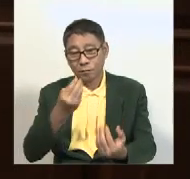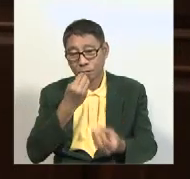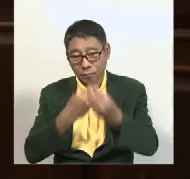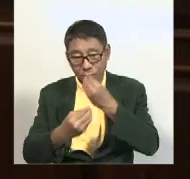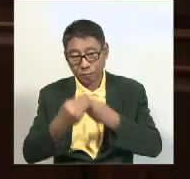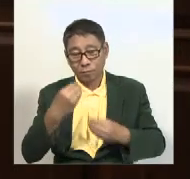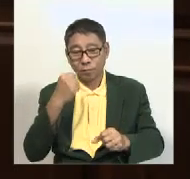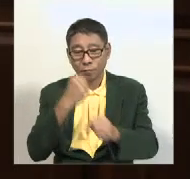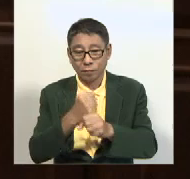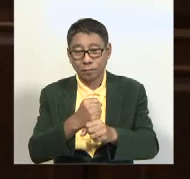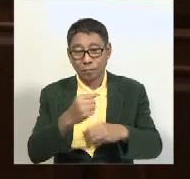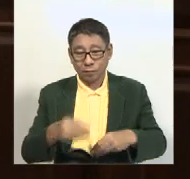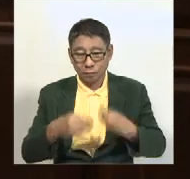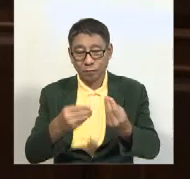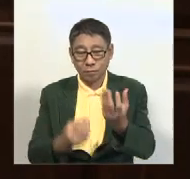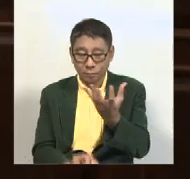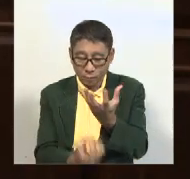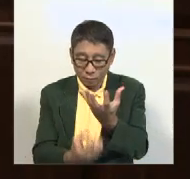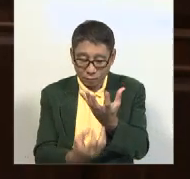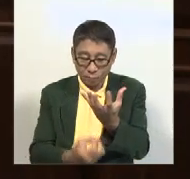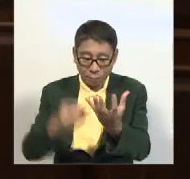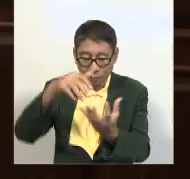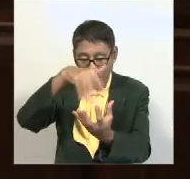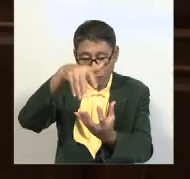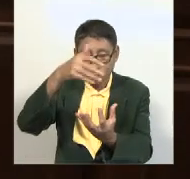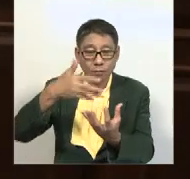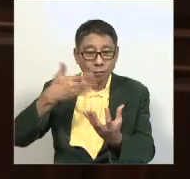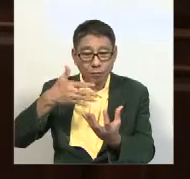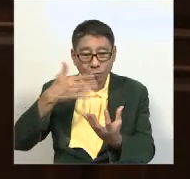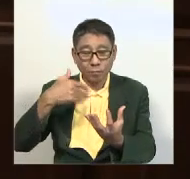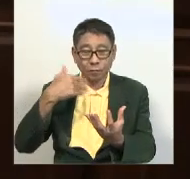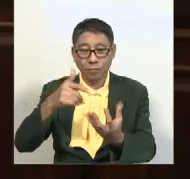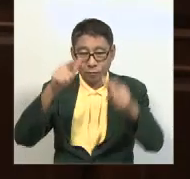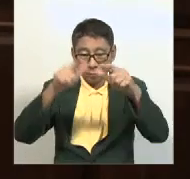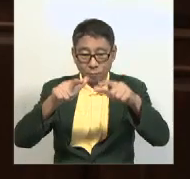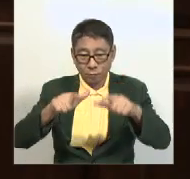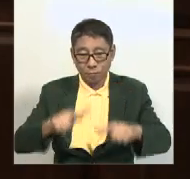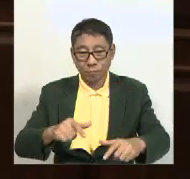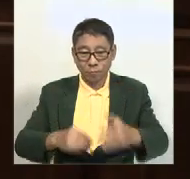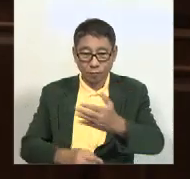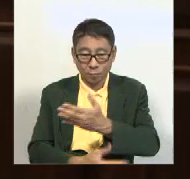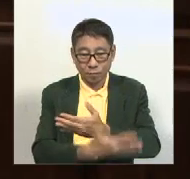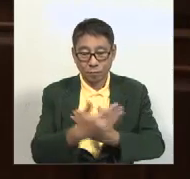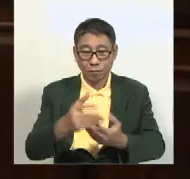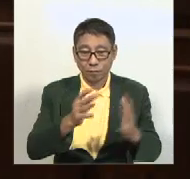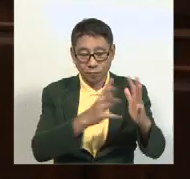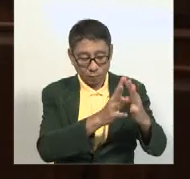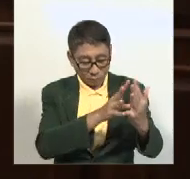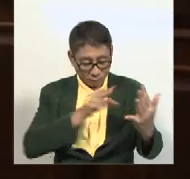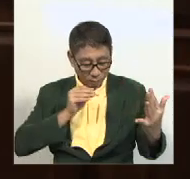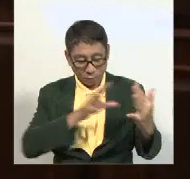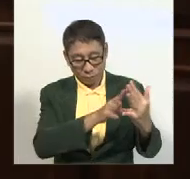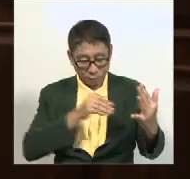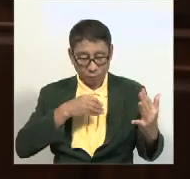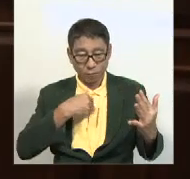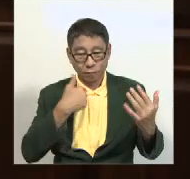ทำให้มันสุกนะครับแล้วก็ทานอย่างร้อนๆนะครับก็จะลดโอกาสที่เราจะได้รับเชื้อซึ่งมันอาจจะ